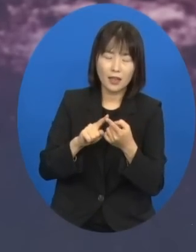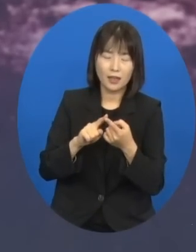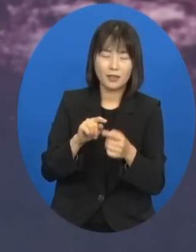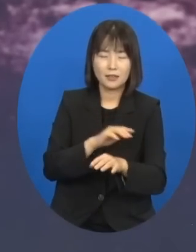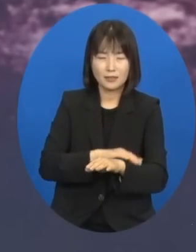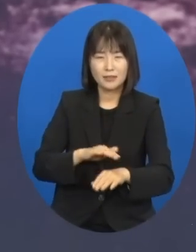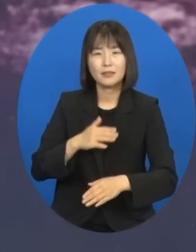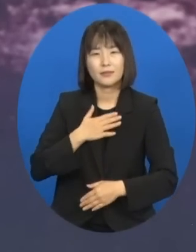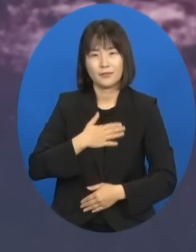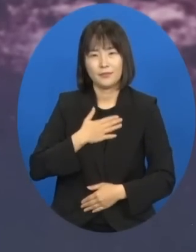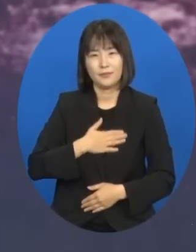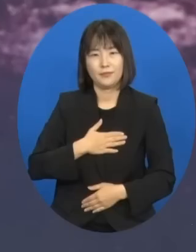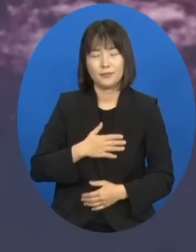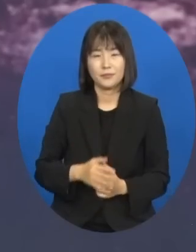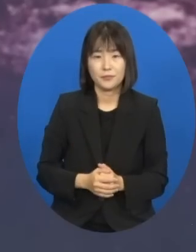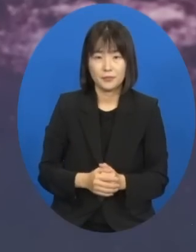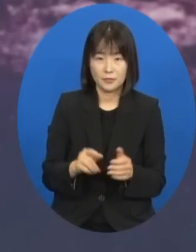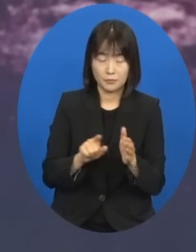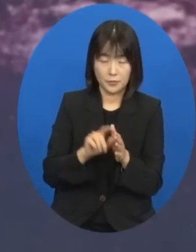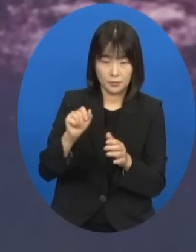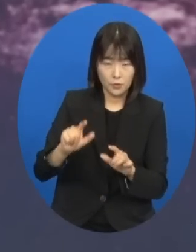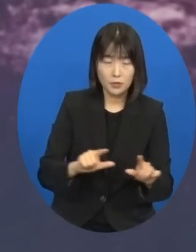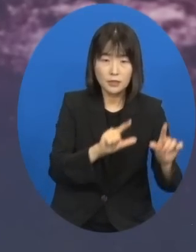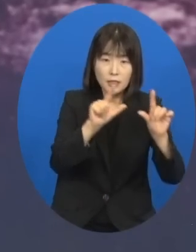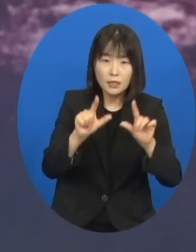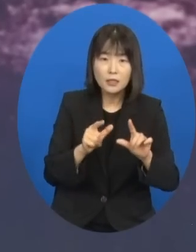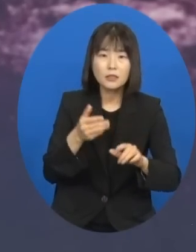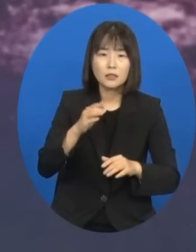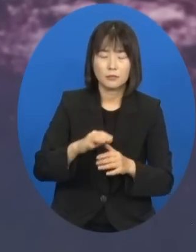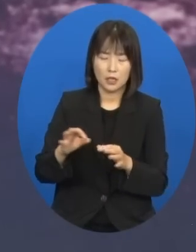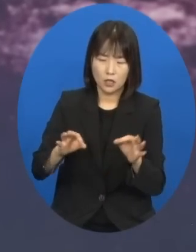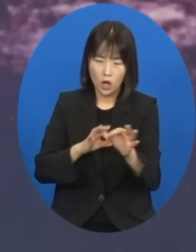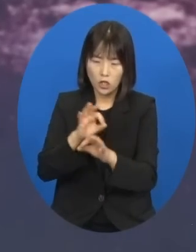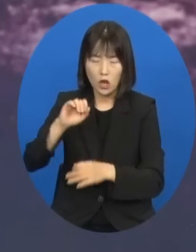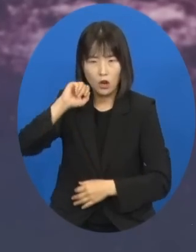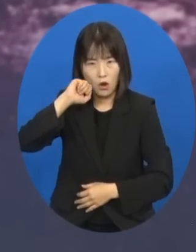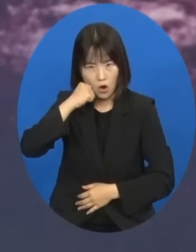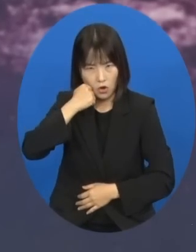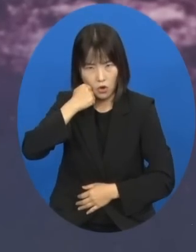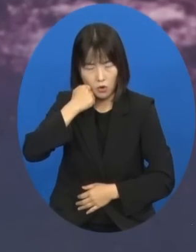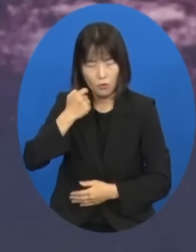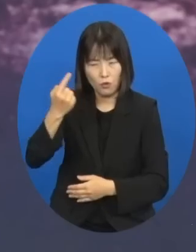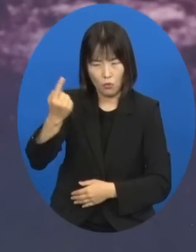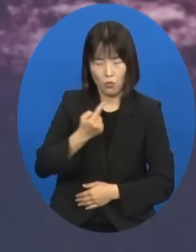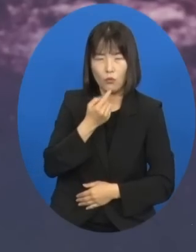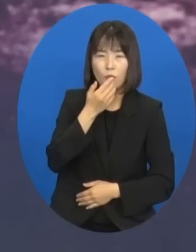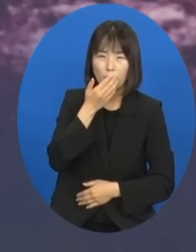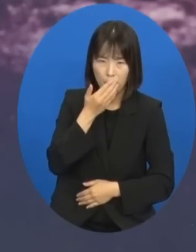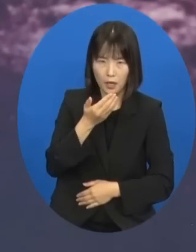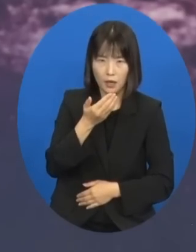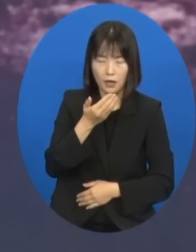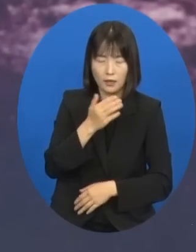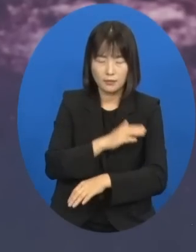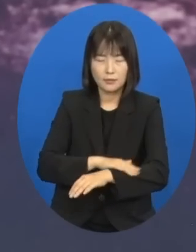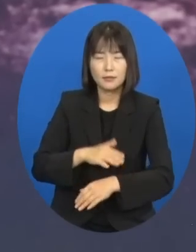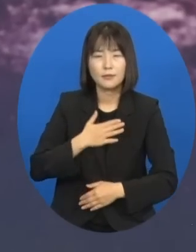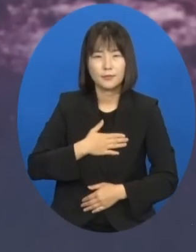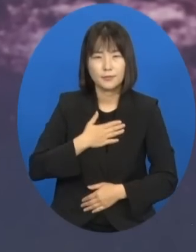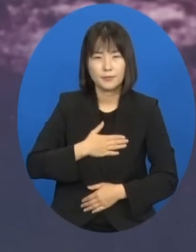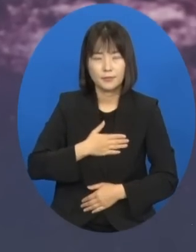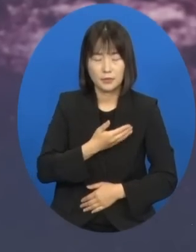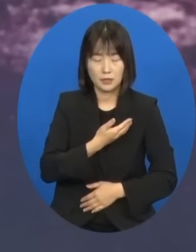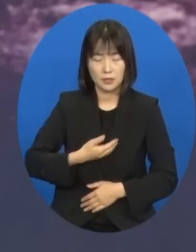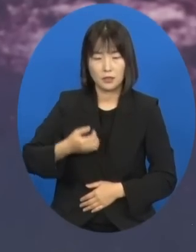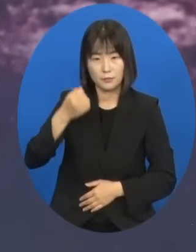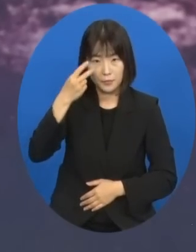알고 있습니다. 믿음으로 살아도 경제적인 어려움이 임할 수 있다는 것을 잘 알고 있어요. 사도 바울 보십시오.